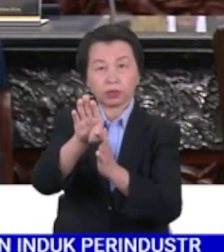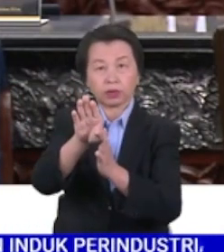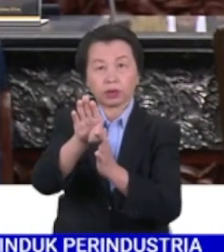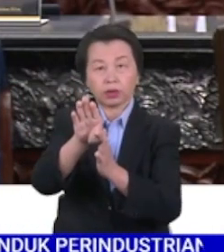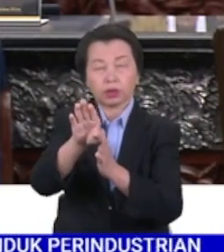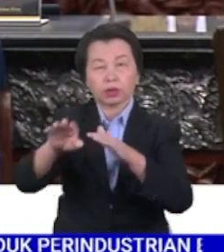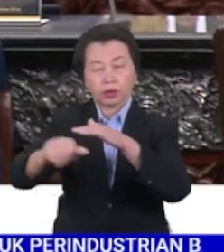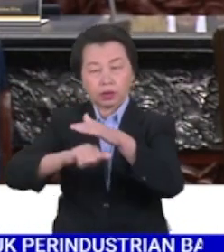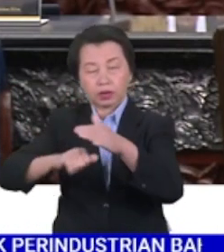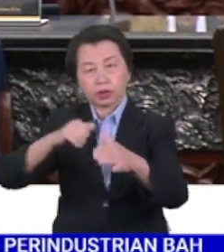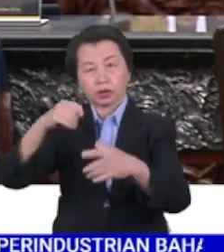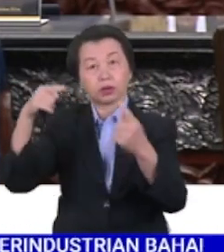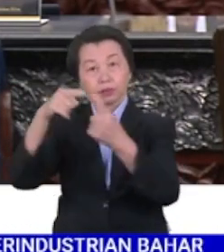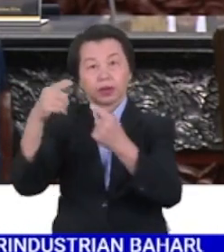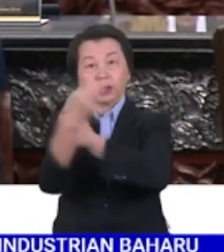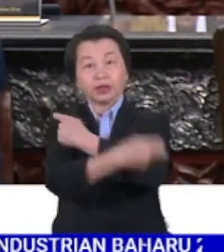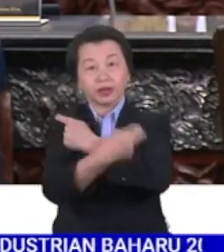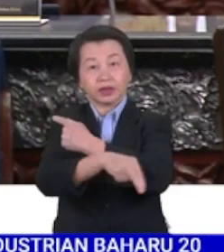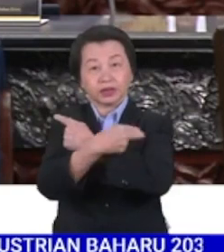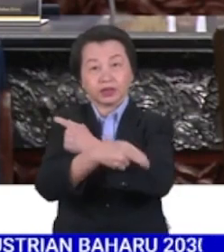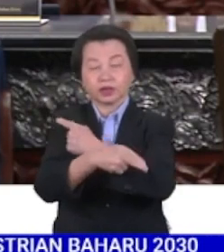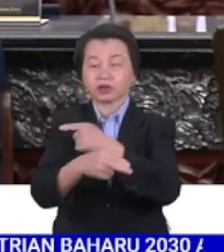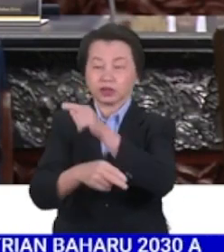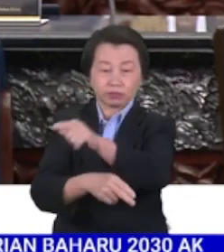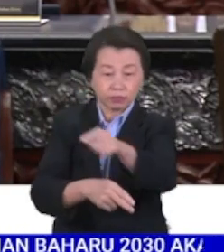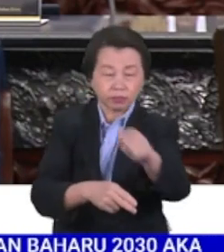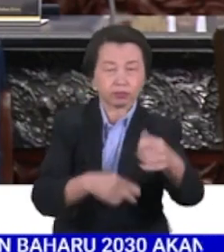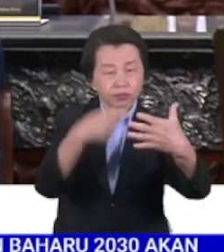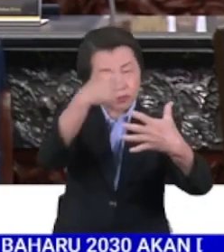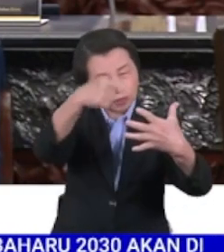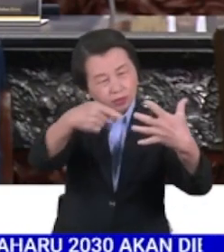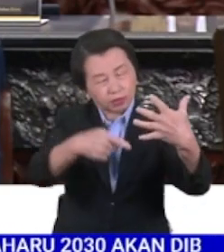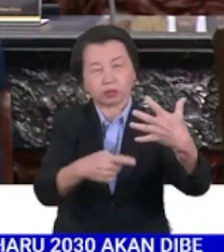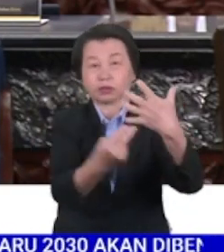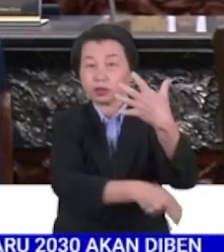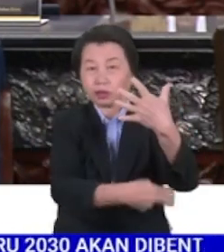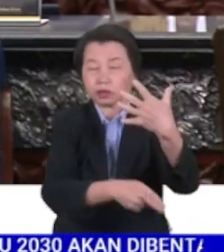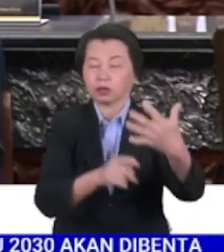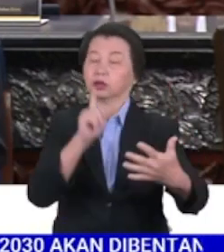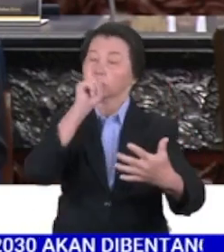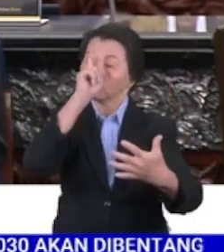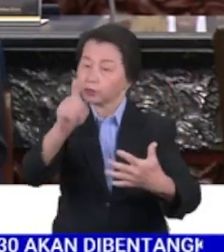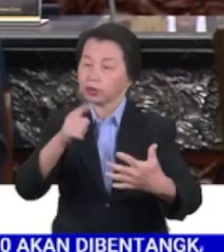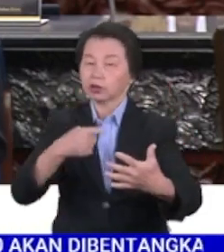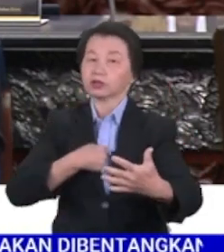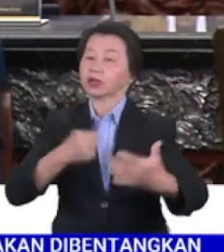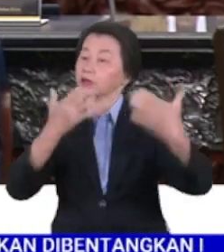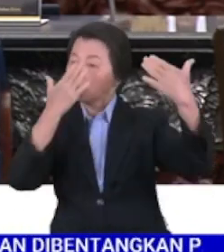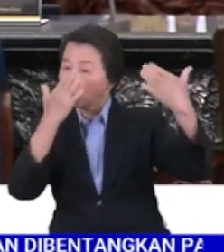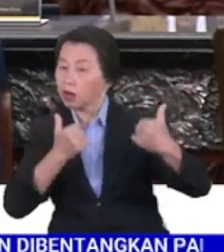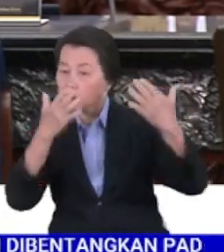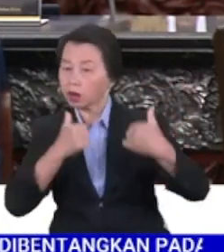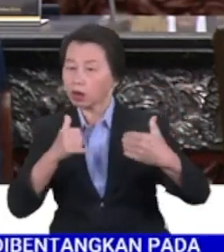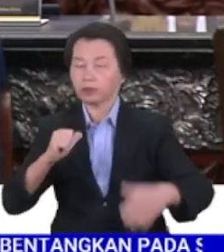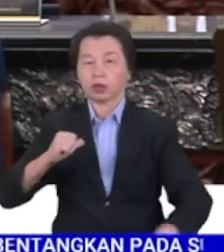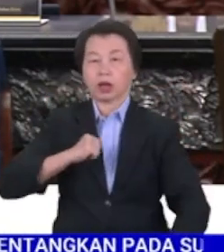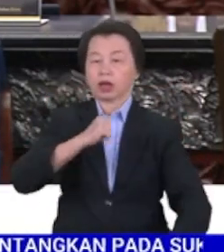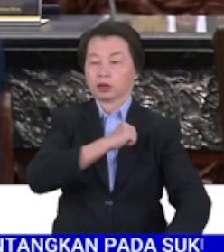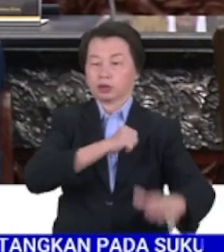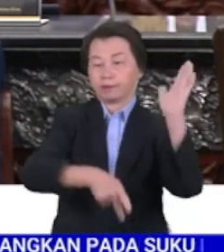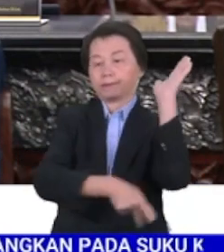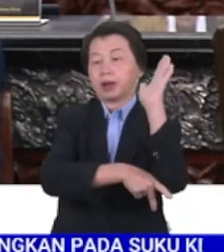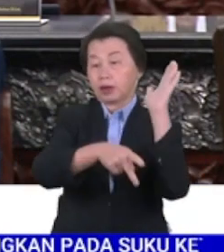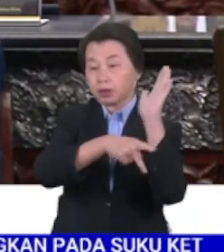asas kerajaan kepada negeri-negeri ini, yang sepatutnya saya harapkan daripada ahli-ahli